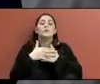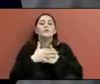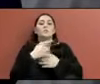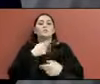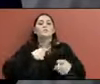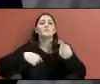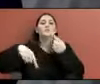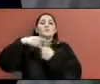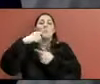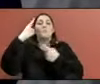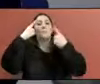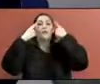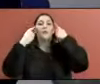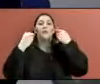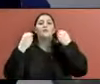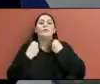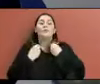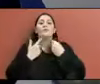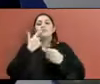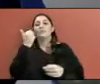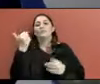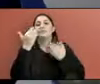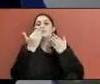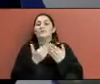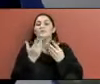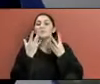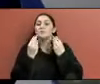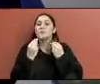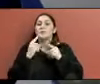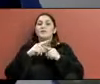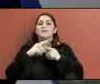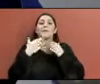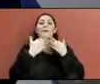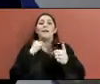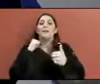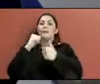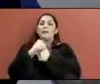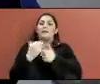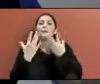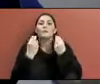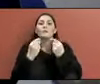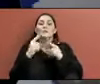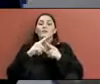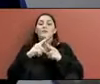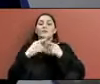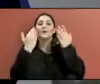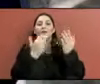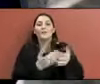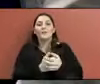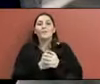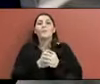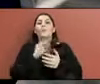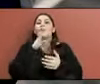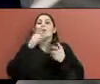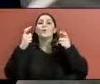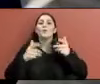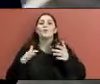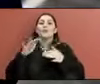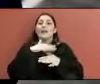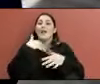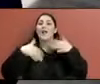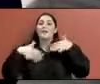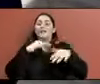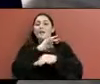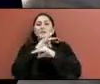kadar bilgiyi veren değerli müdürümüze çok teşekkür ediyorum. Tekrar çok teşekkür ediyorum. Kocaeli'yi